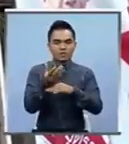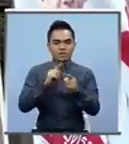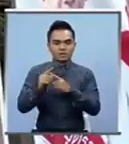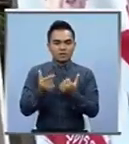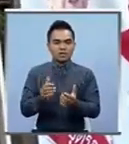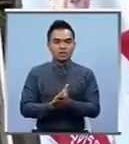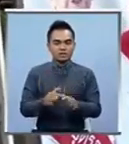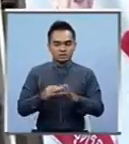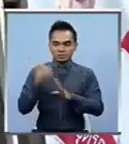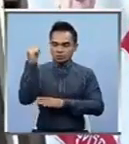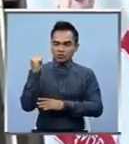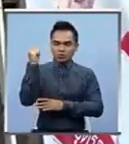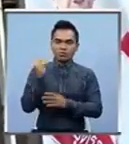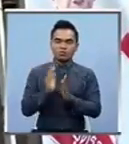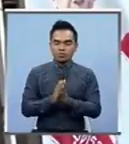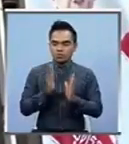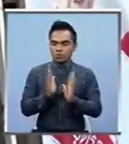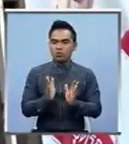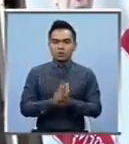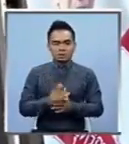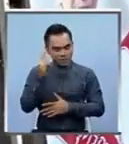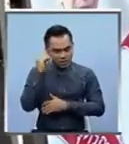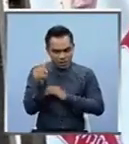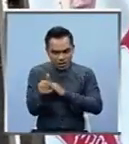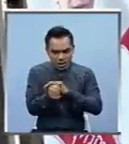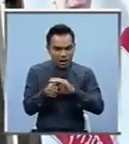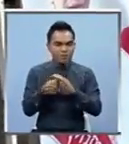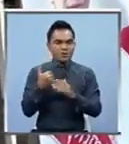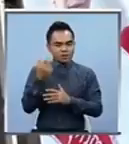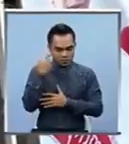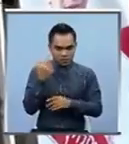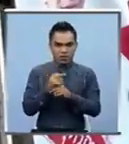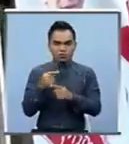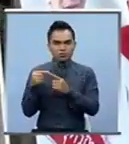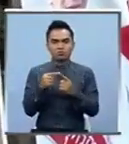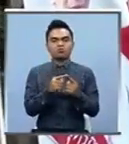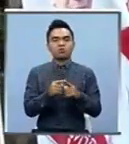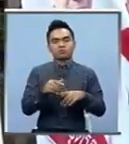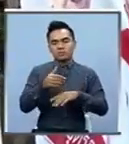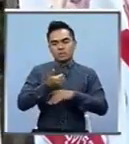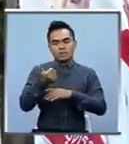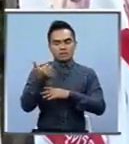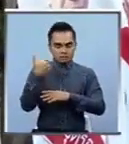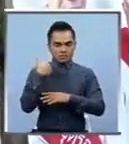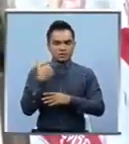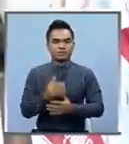จำทางที่ตัวคนร้ายหากว่ามีการหลบหนีมาในเส้นทางนี้นะครับก็จะสามารถต่อรถไปยังเส้นทางอื่นได้อีกหลายเส้นทางเช่นเ